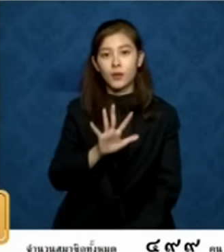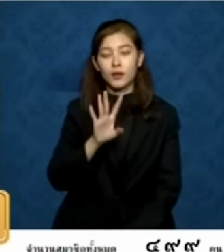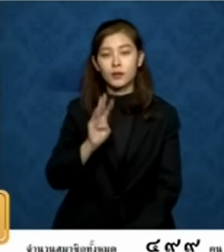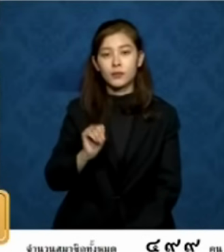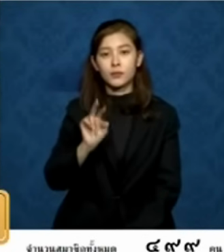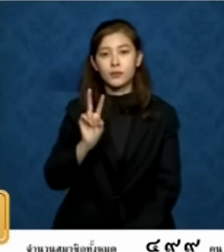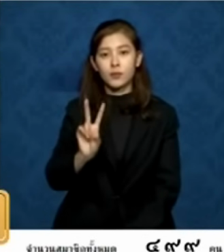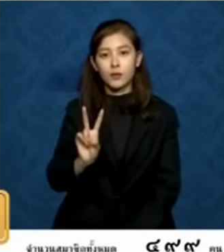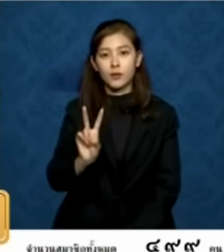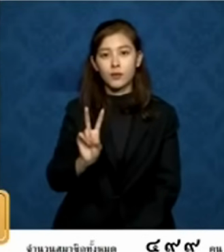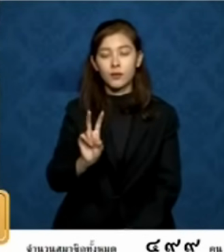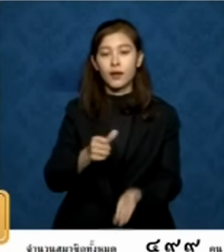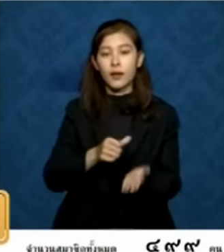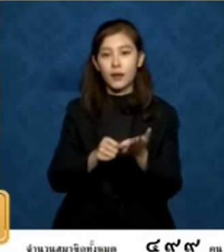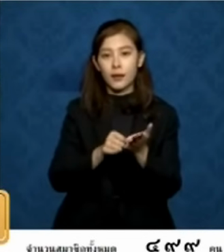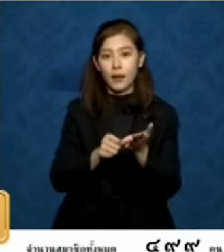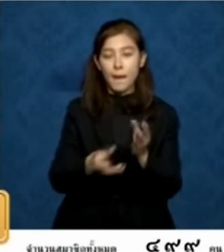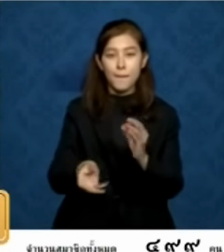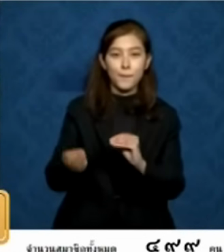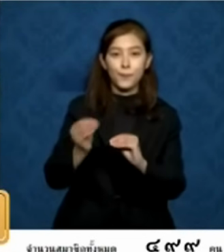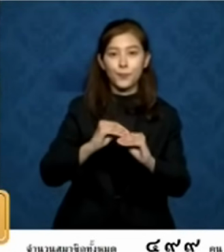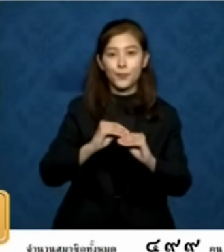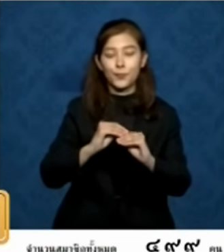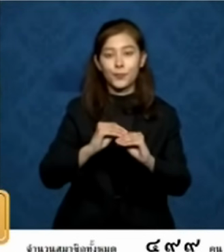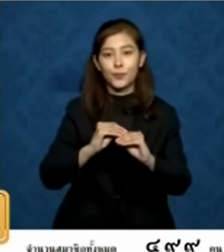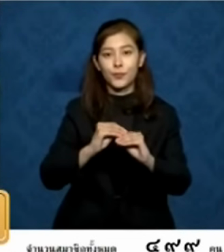ที่แก้ไขเพิ่มเติมจำนวน